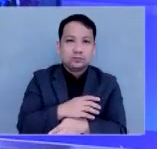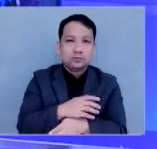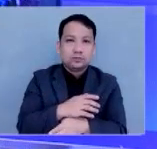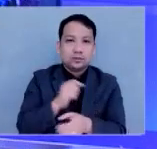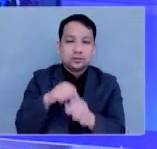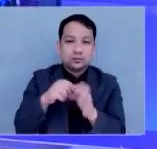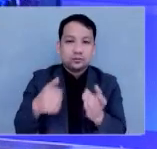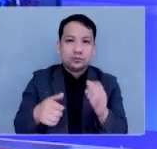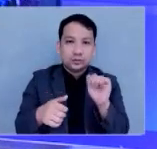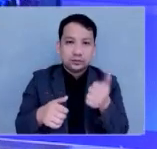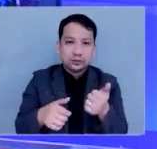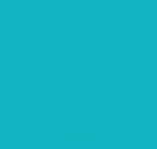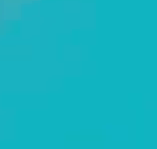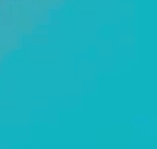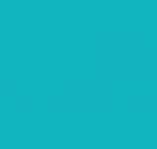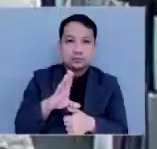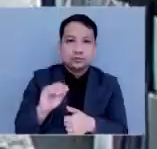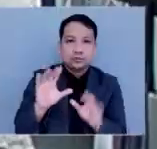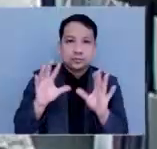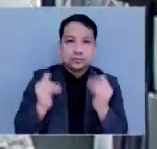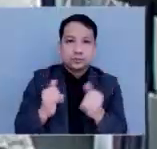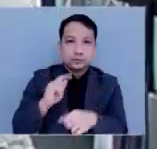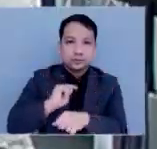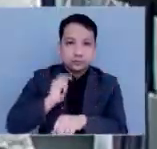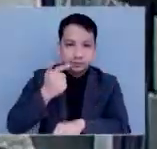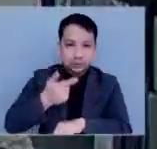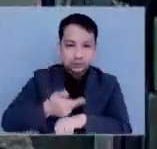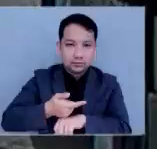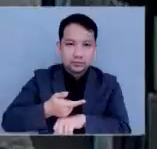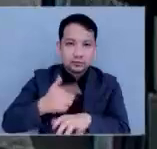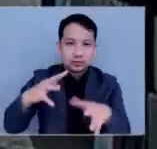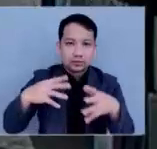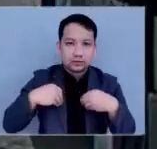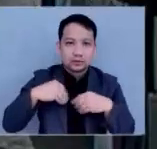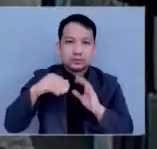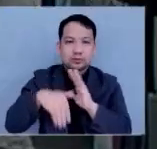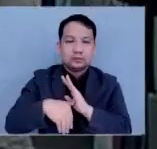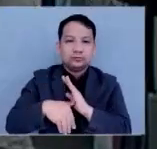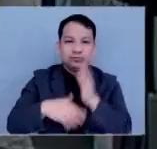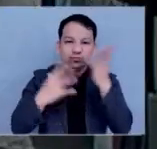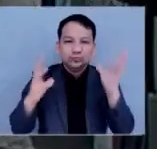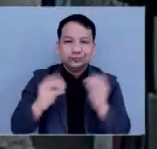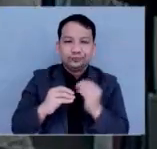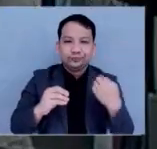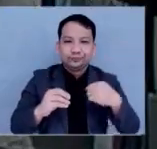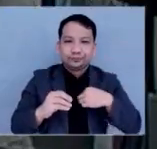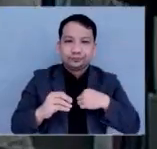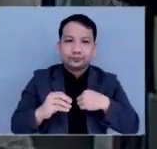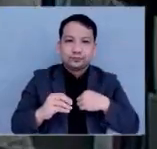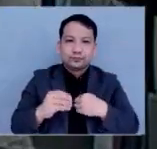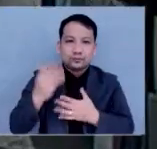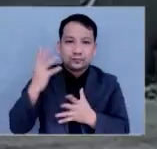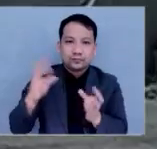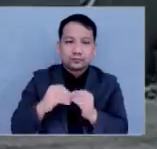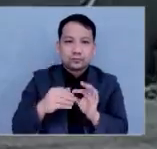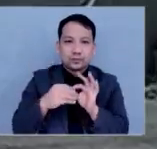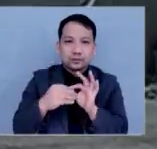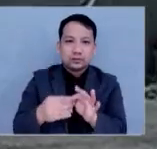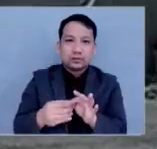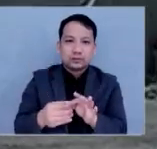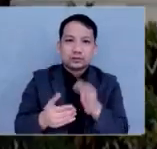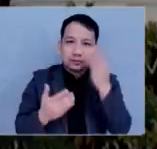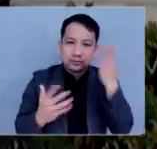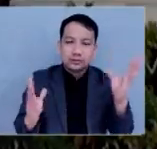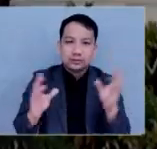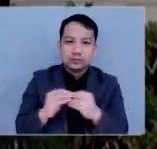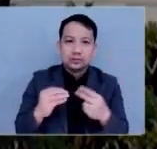EMBO barangay sa Taguig. Alinsunod sa inadopt ng COMELEC na ordinansa ng Taguig, kinumpirma ni Chairman George Garcia